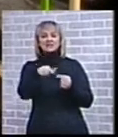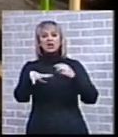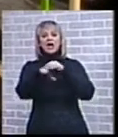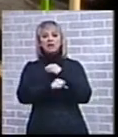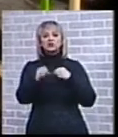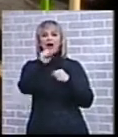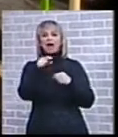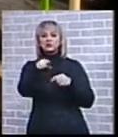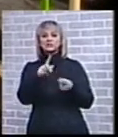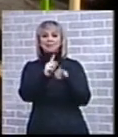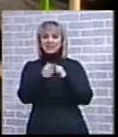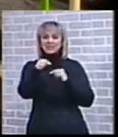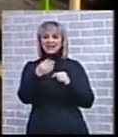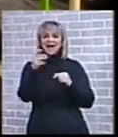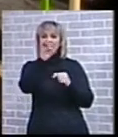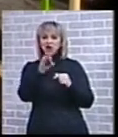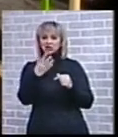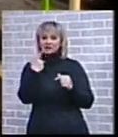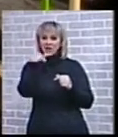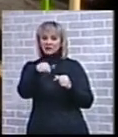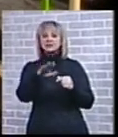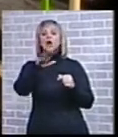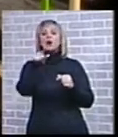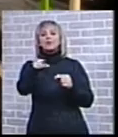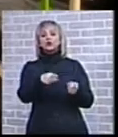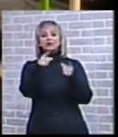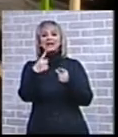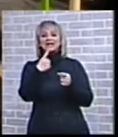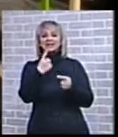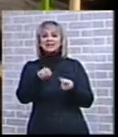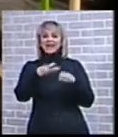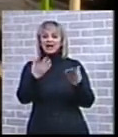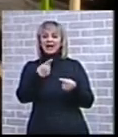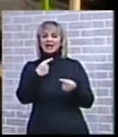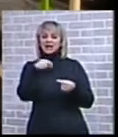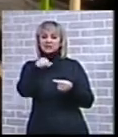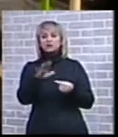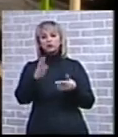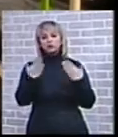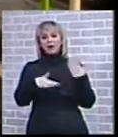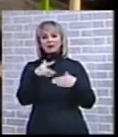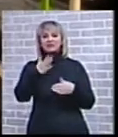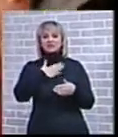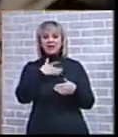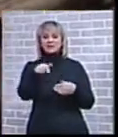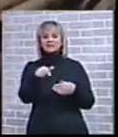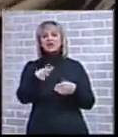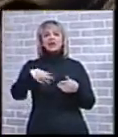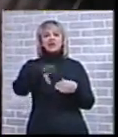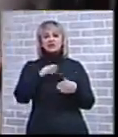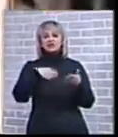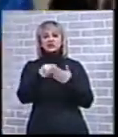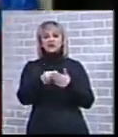концу августа они приобретут оранжевый окрас, затем они перейдут в ярко-красный и будут радовать нас весь